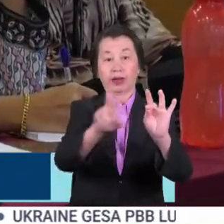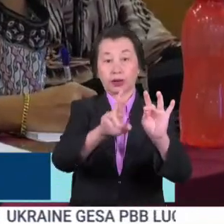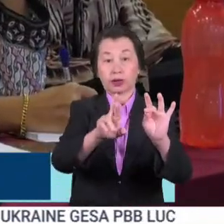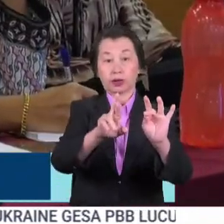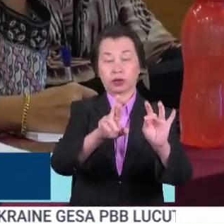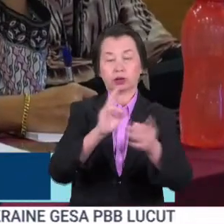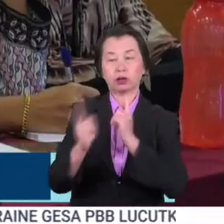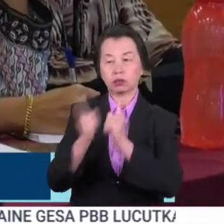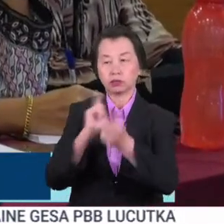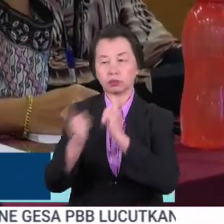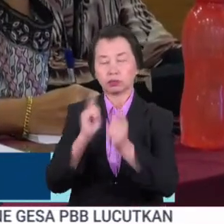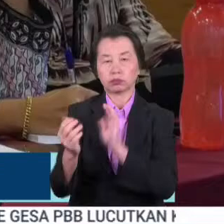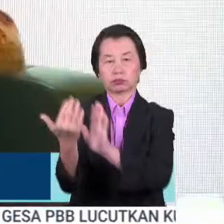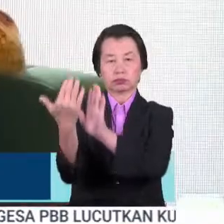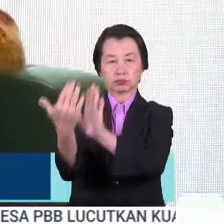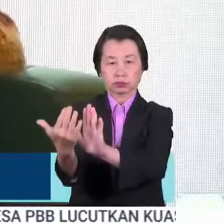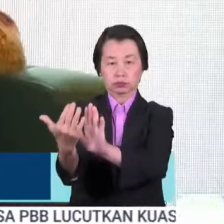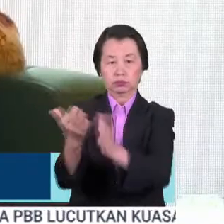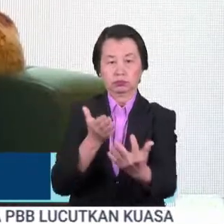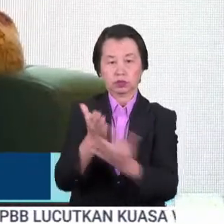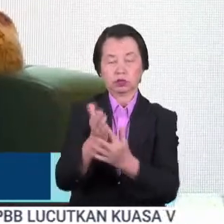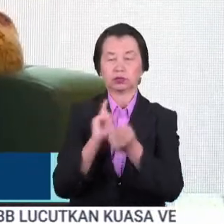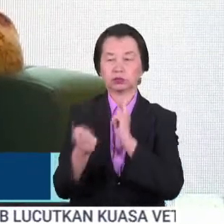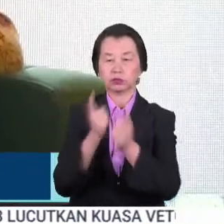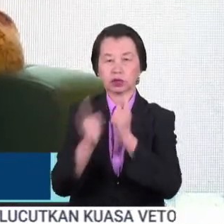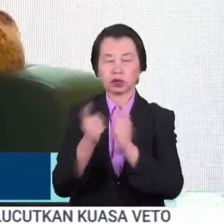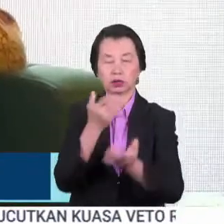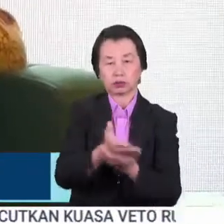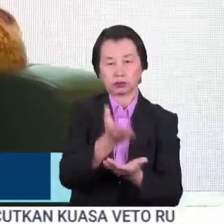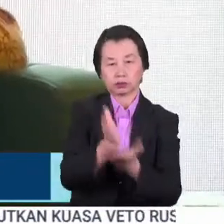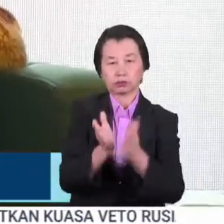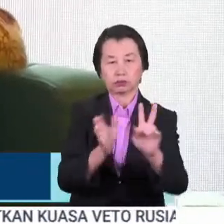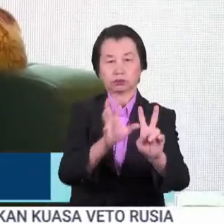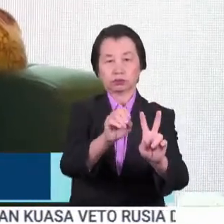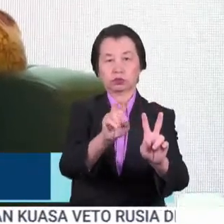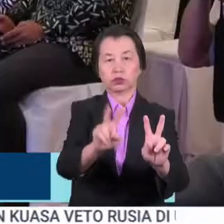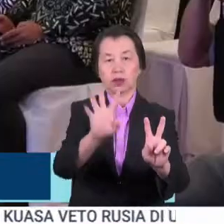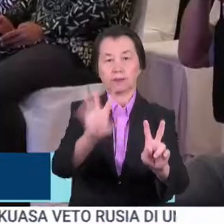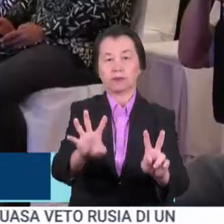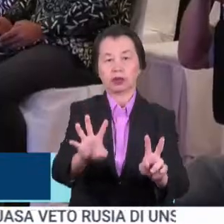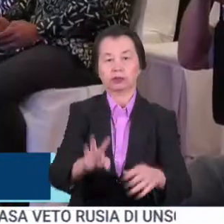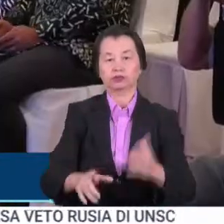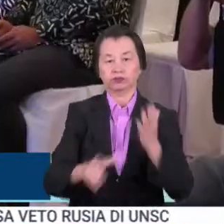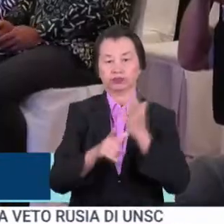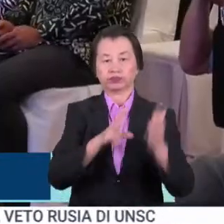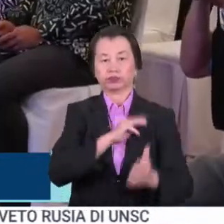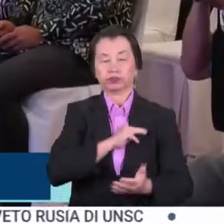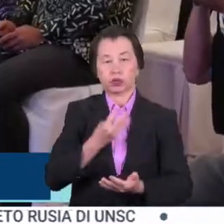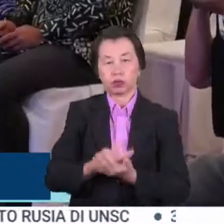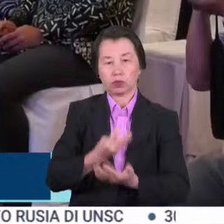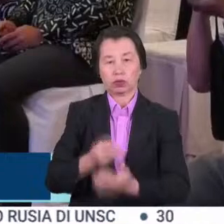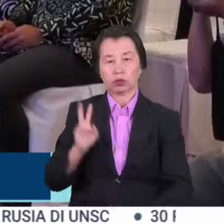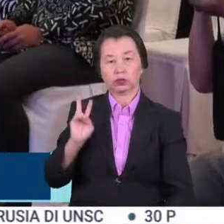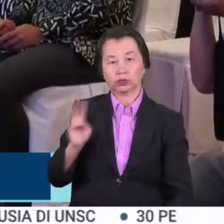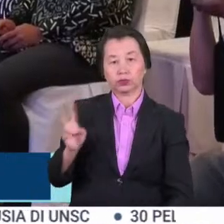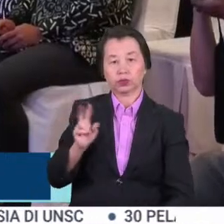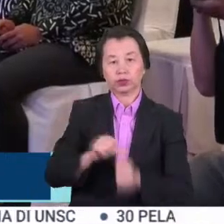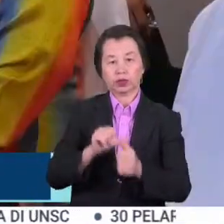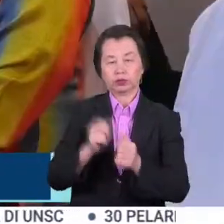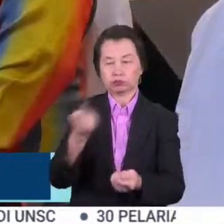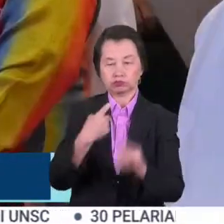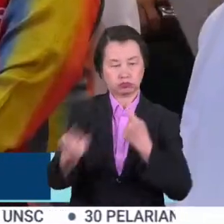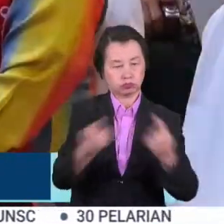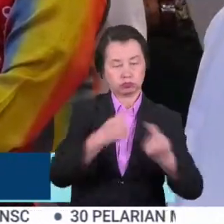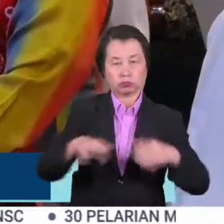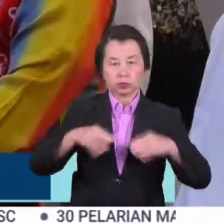lagi berinteraksi secara bersemuka menerusi dialog belanjawan 2024. Menurut Timbalan Menteri Kewangan 2, setiap maklum balas